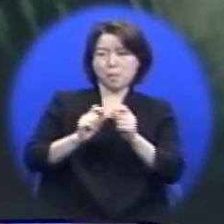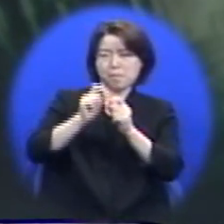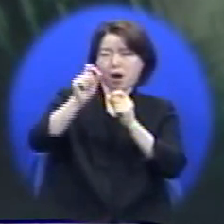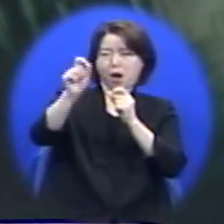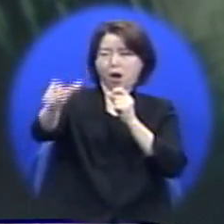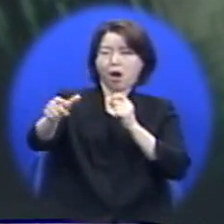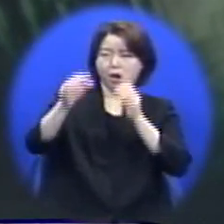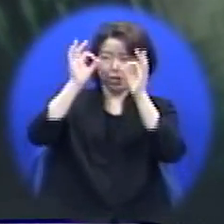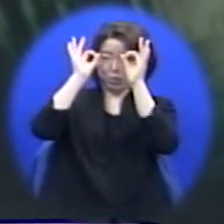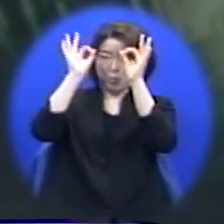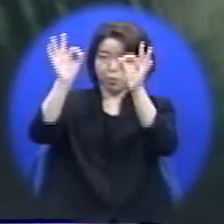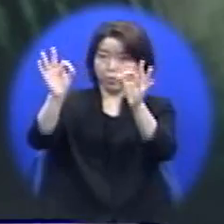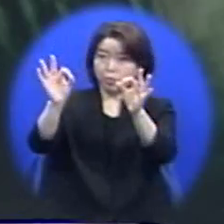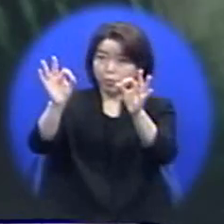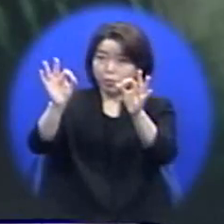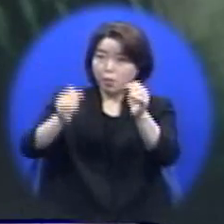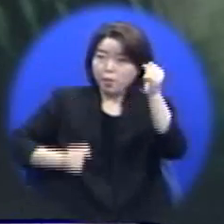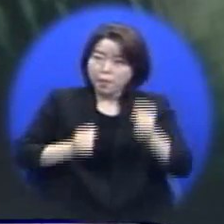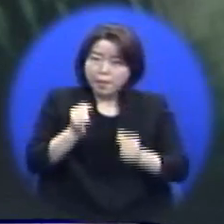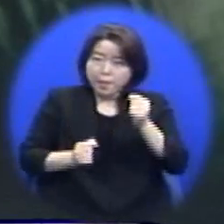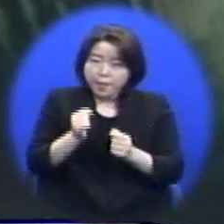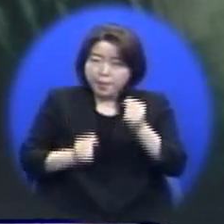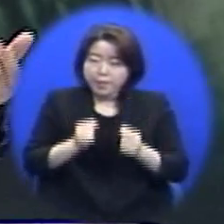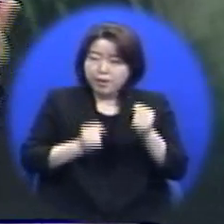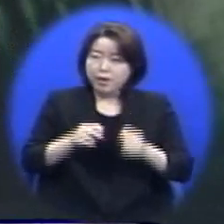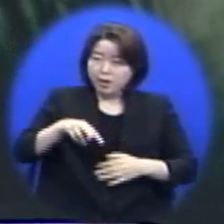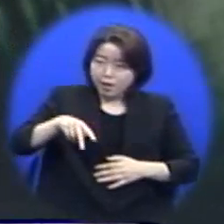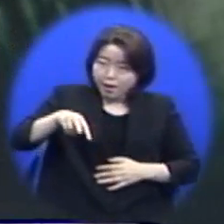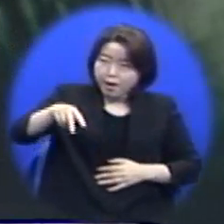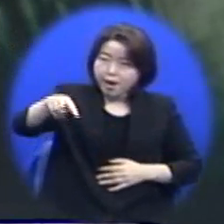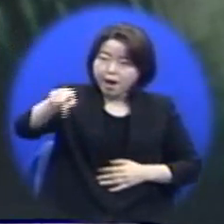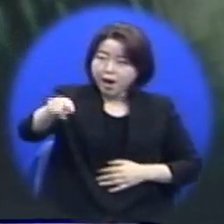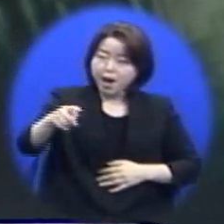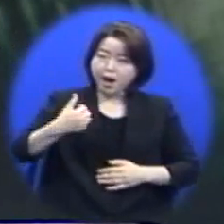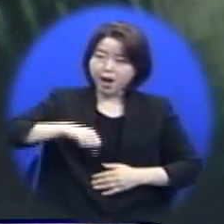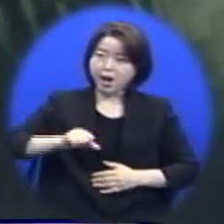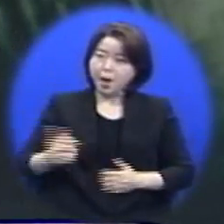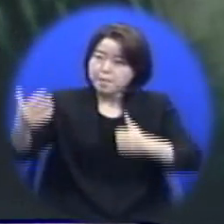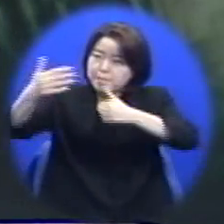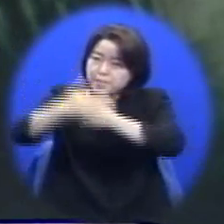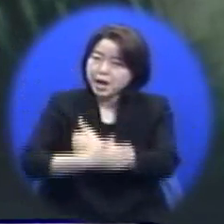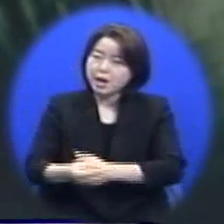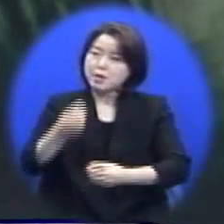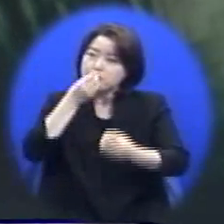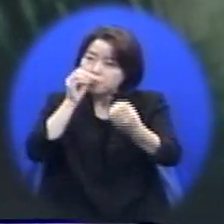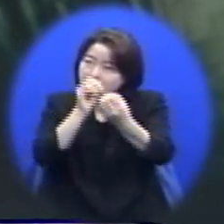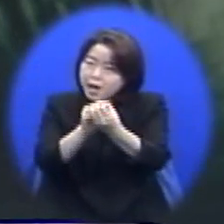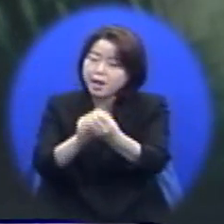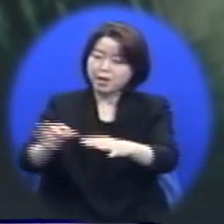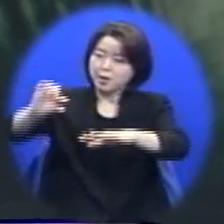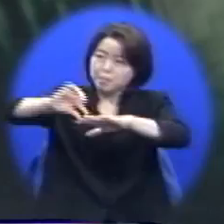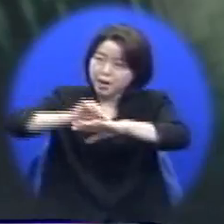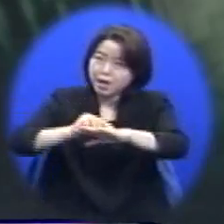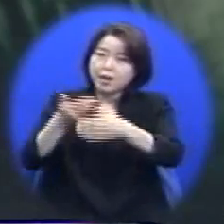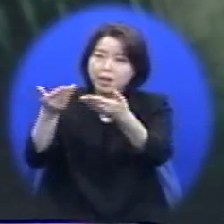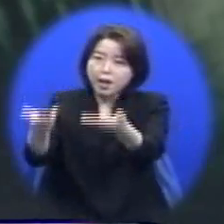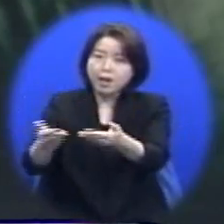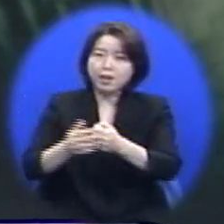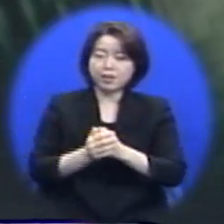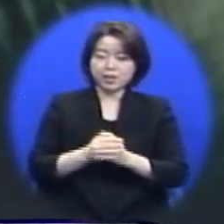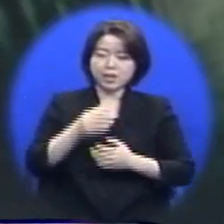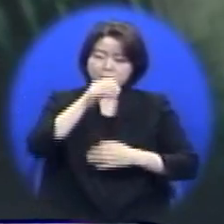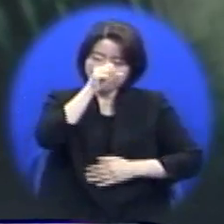보고 달려가서 그 아들을 끌어안고 입을 맞추고 가락지를 끼워주고 좋은